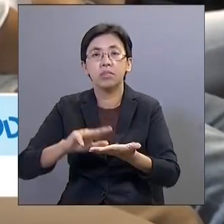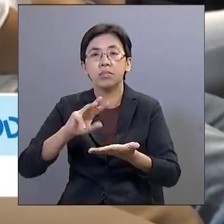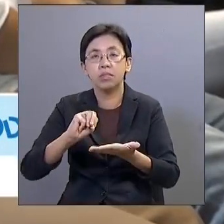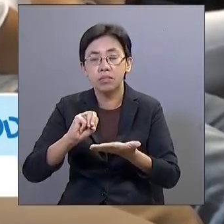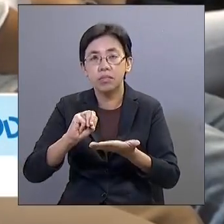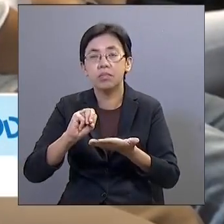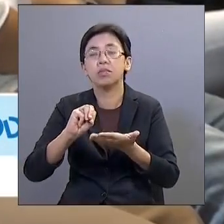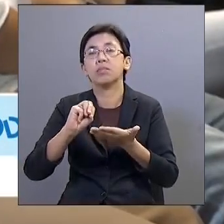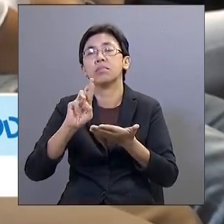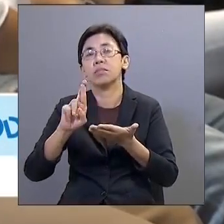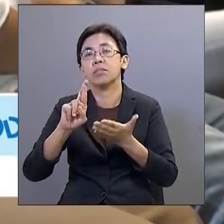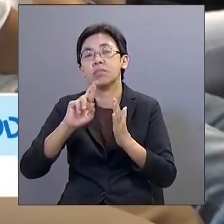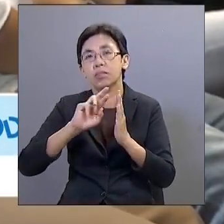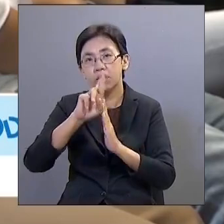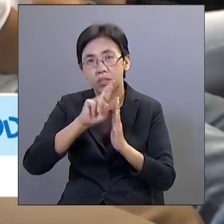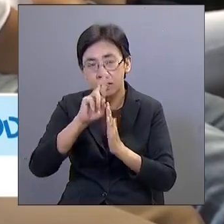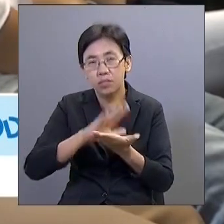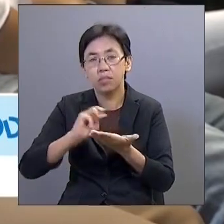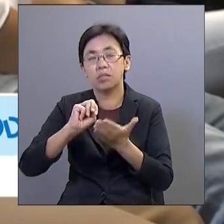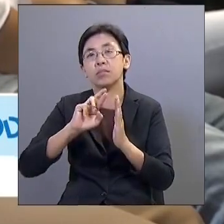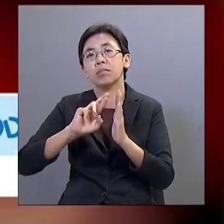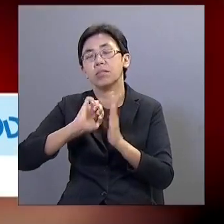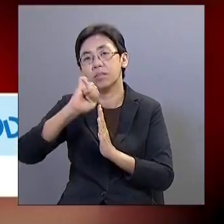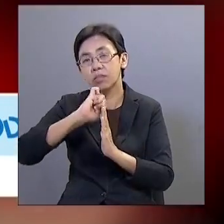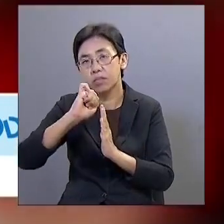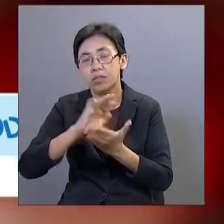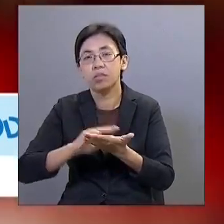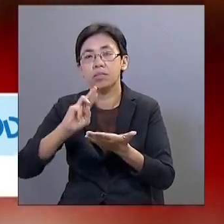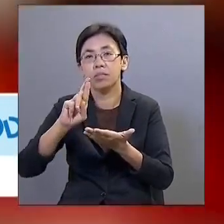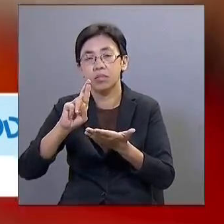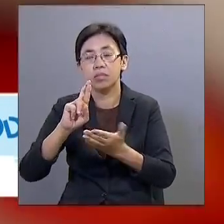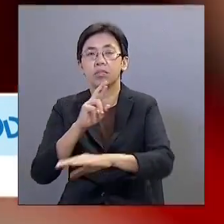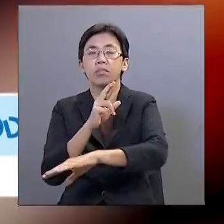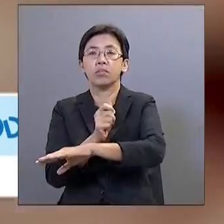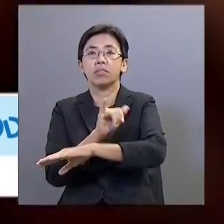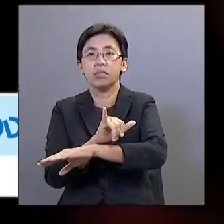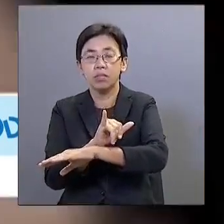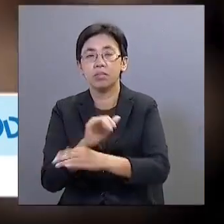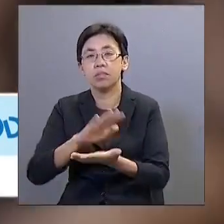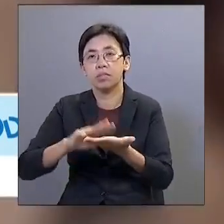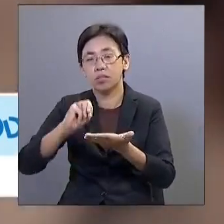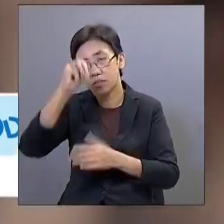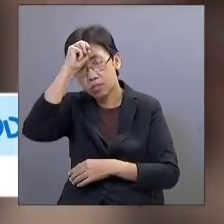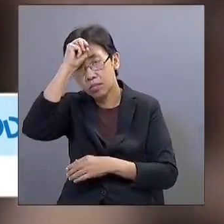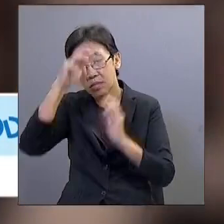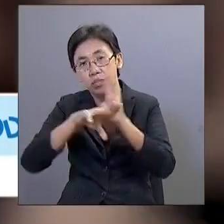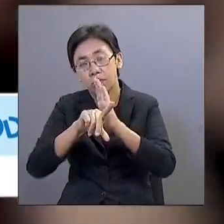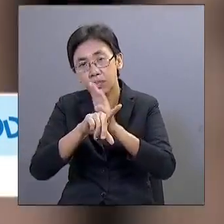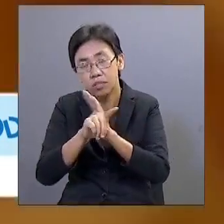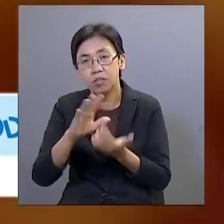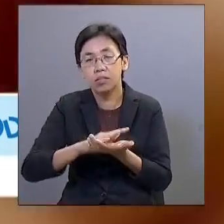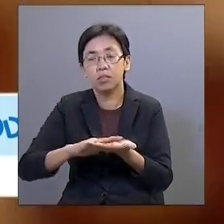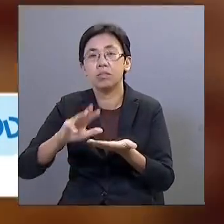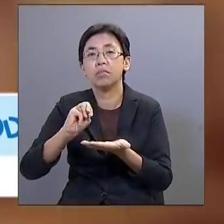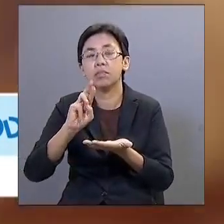ภัฏเชียงรายมหาวิทยาลัยราชภัฏเชียงใหม่มหาวิทยาลัยราชภัฏอยุธยามหาวิ ทยาลัยบูรพาและมหาวิทยาลัยราชภัฏพระน